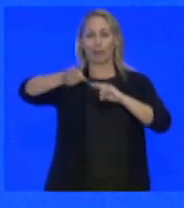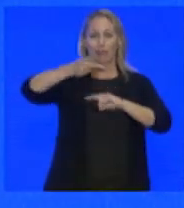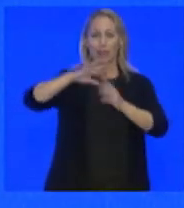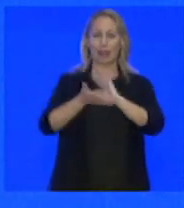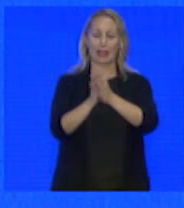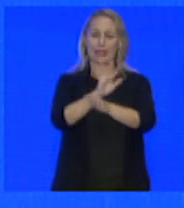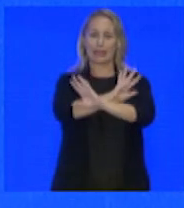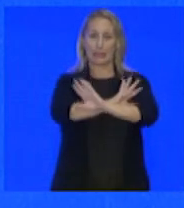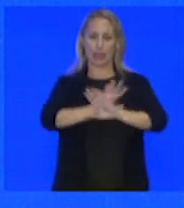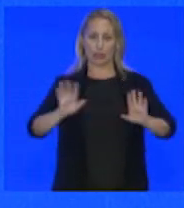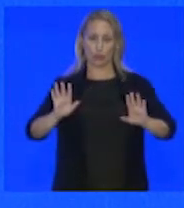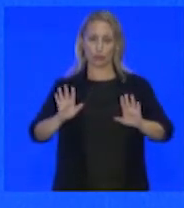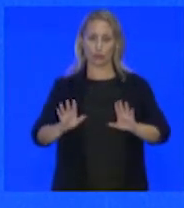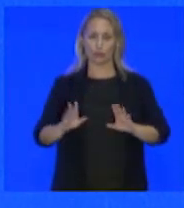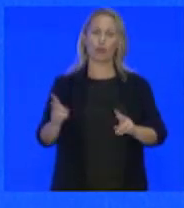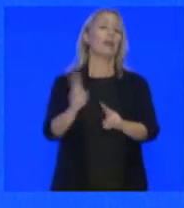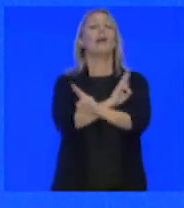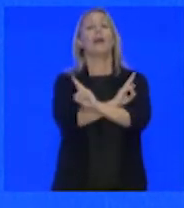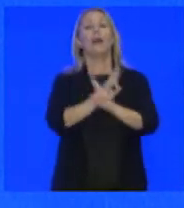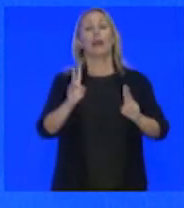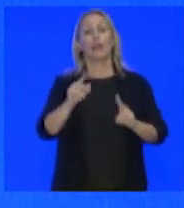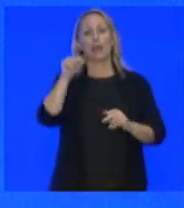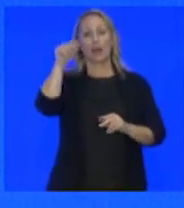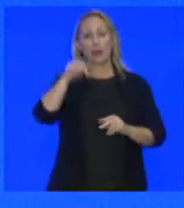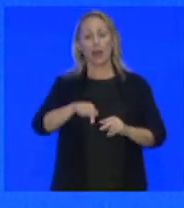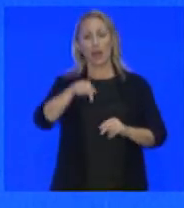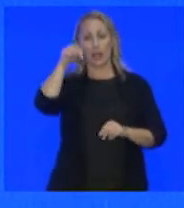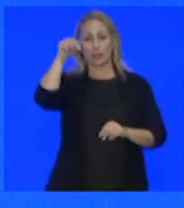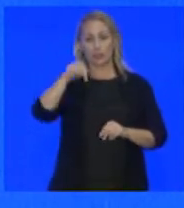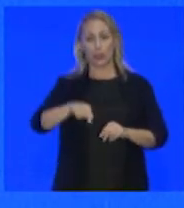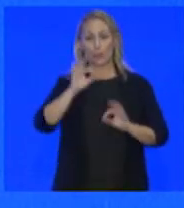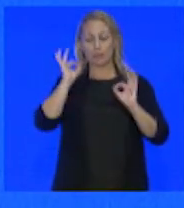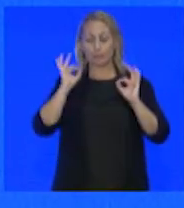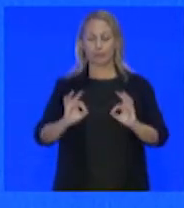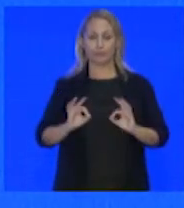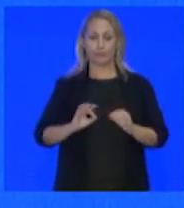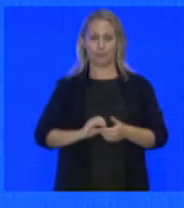μουσαμάδες. Καθαρές κουβέντες. Η κατάσταση που κληρονομήσαμε.